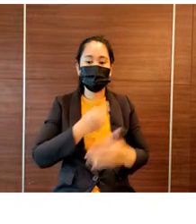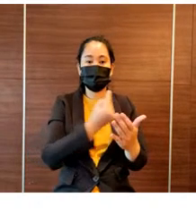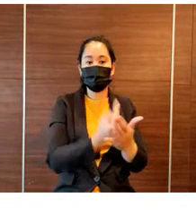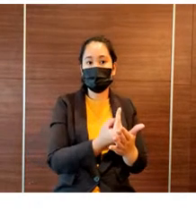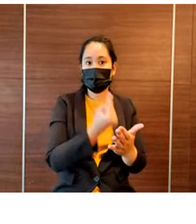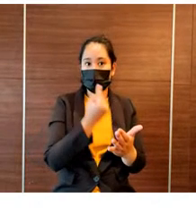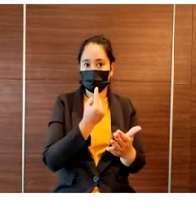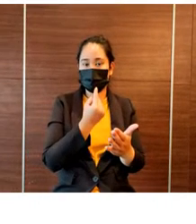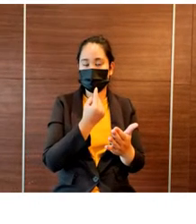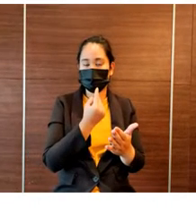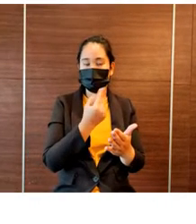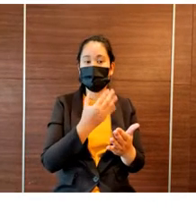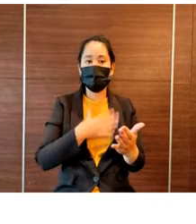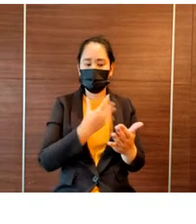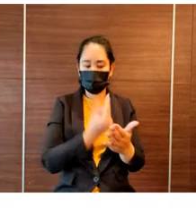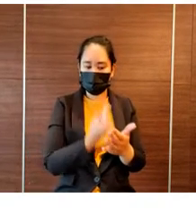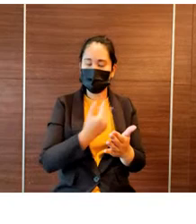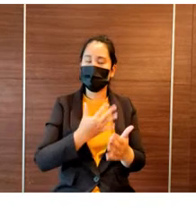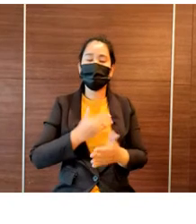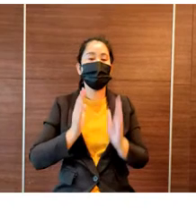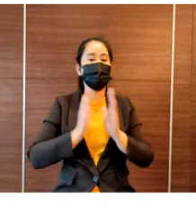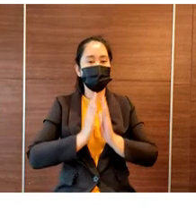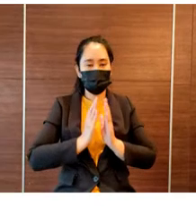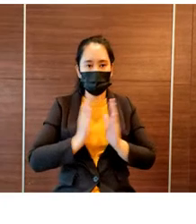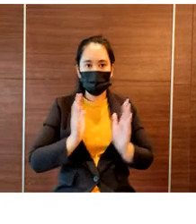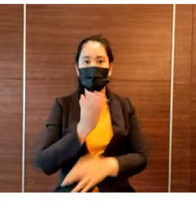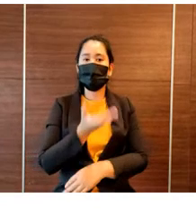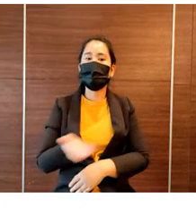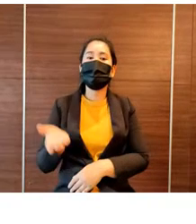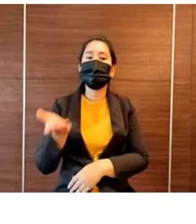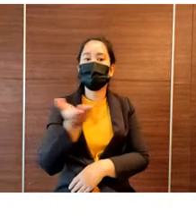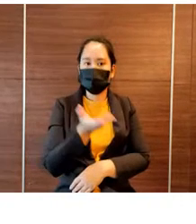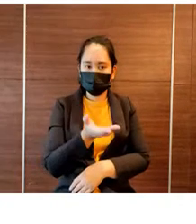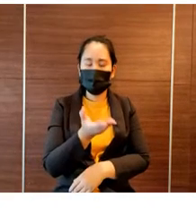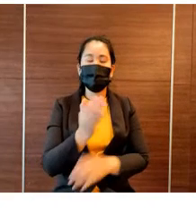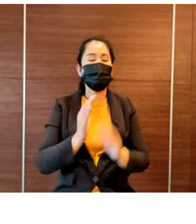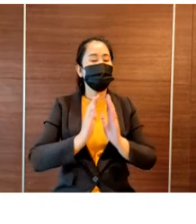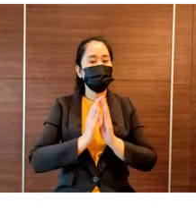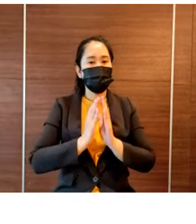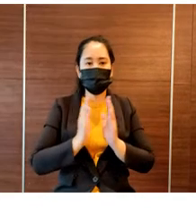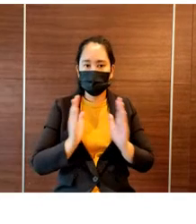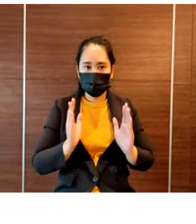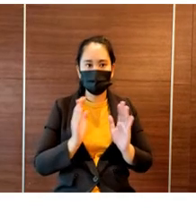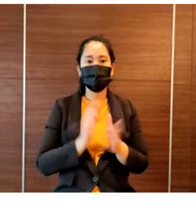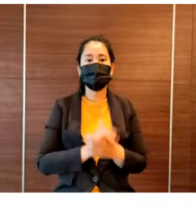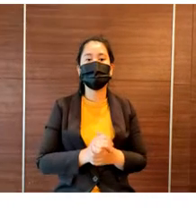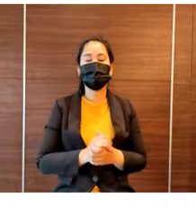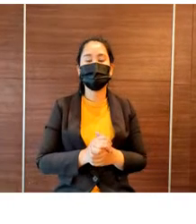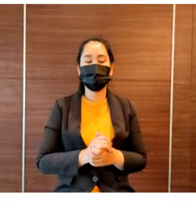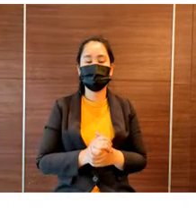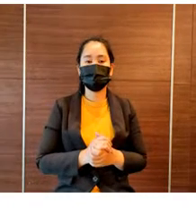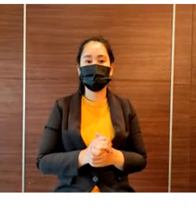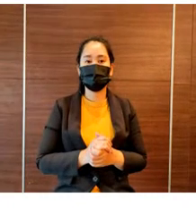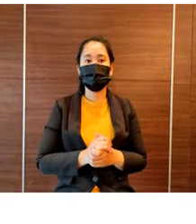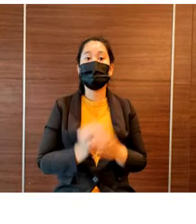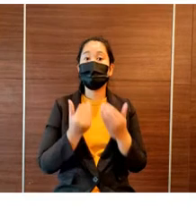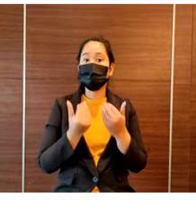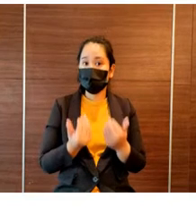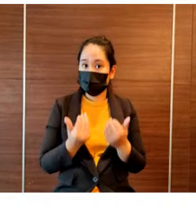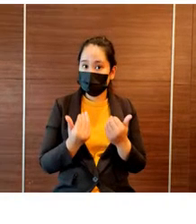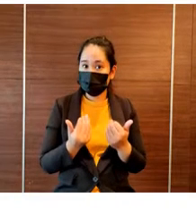ทนขอขอบคุณพันธมิตรทุกภาคส่วนเป็นอย่างสูงและขอ